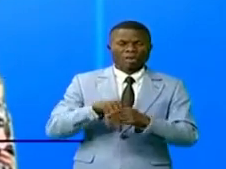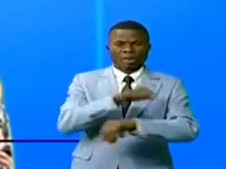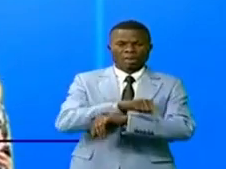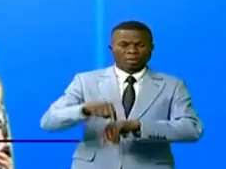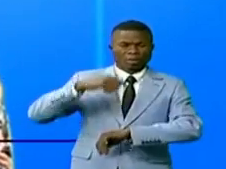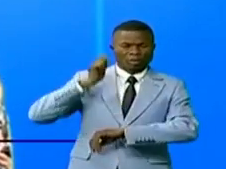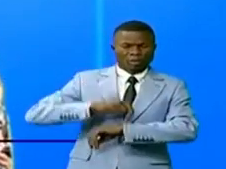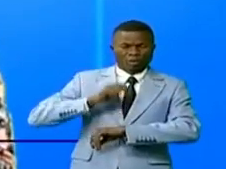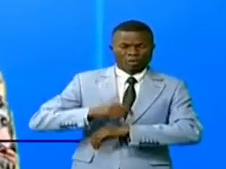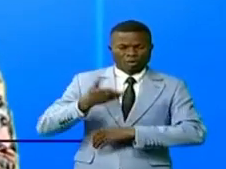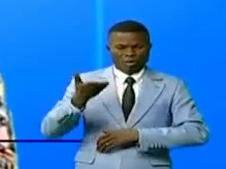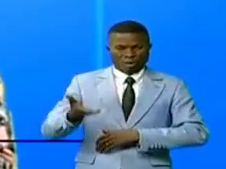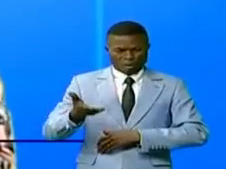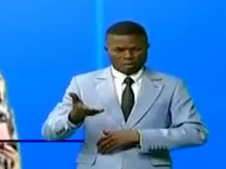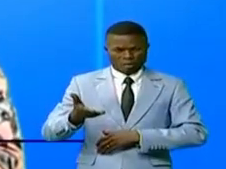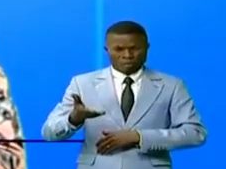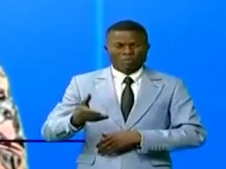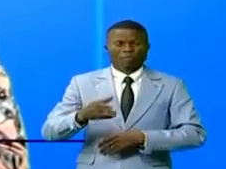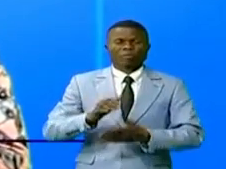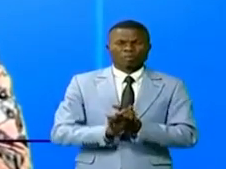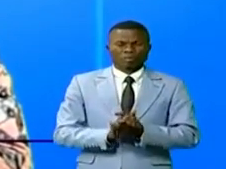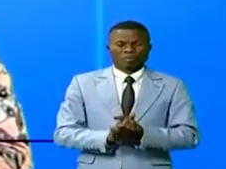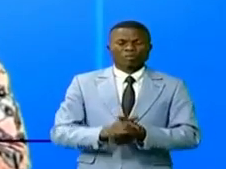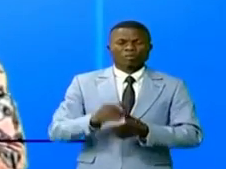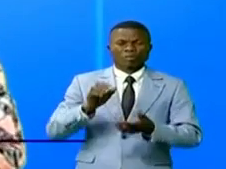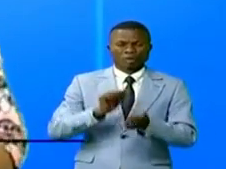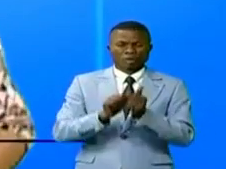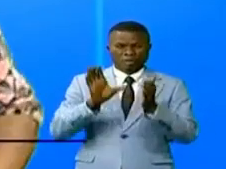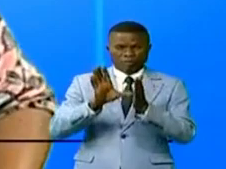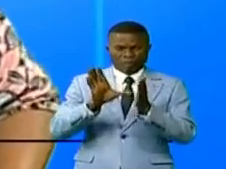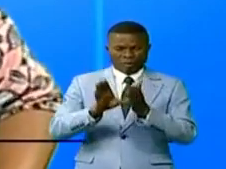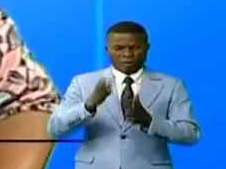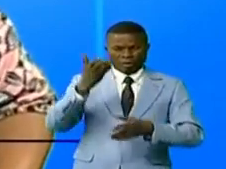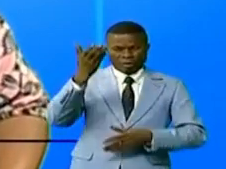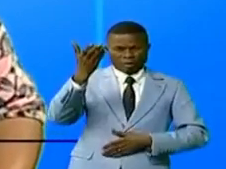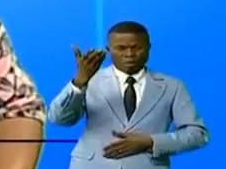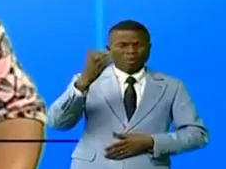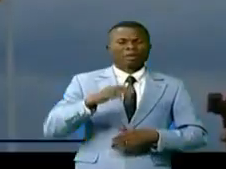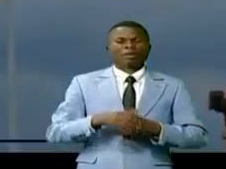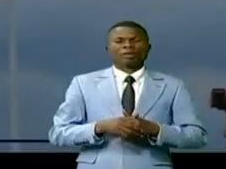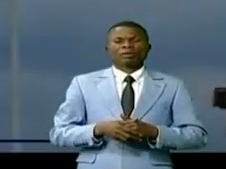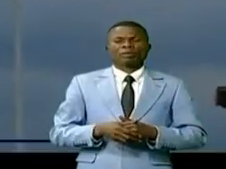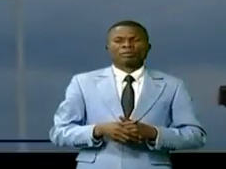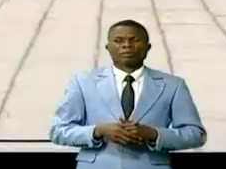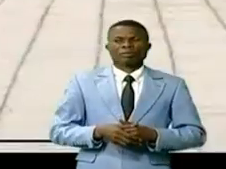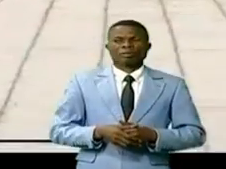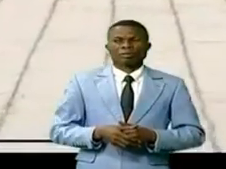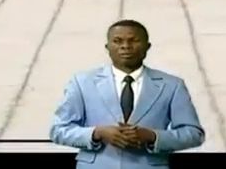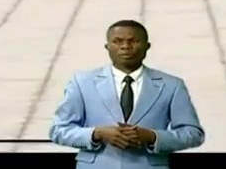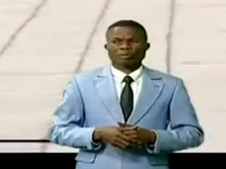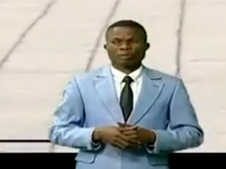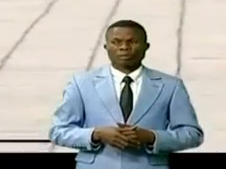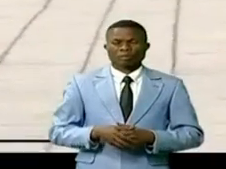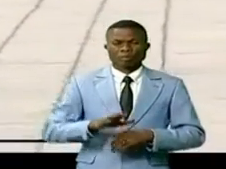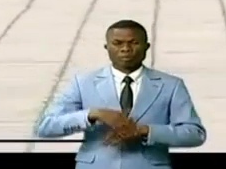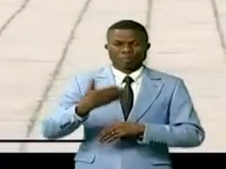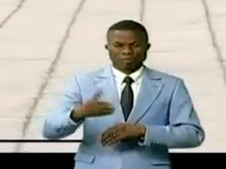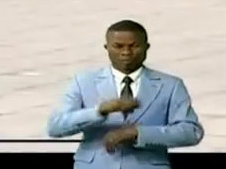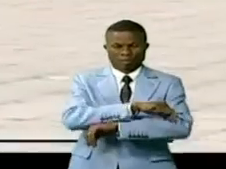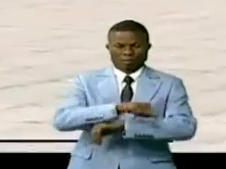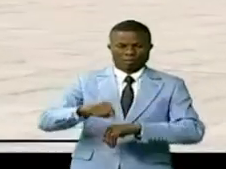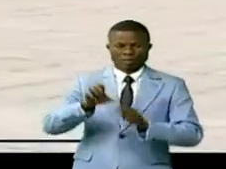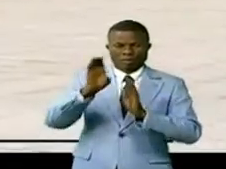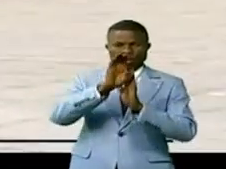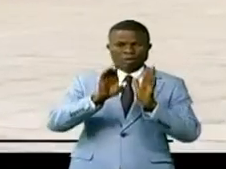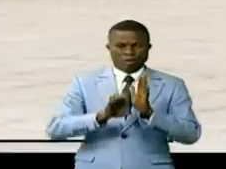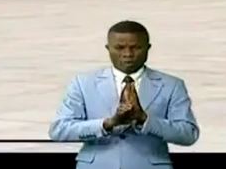arrêts rendus par le Conseil d'État. C'est un reportage de Patrick Michel Mkou. Après la Cour constitutionnelle et la